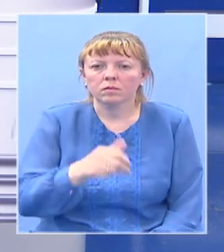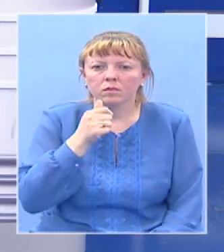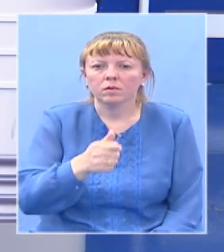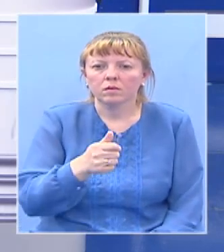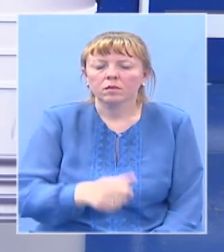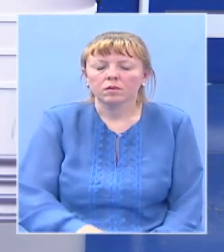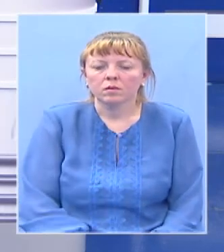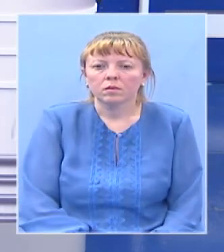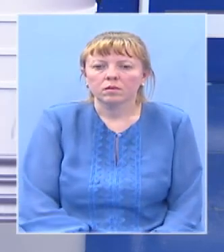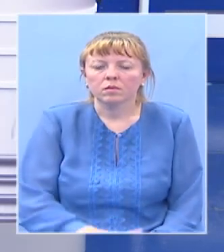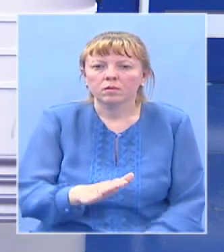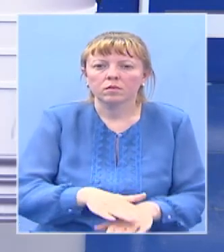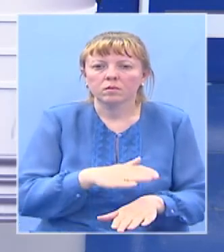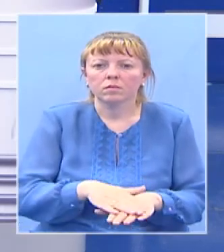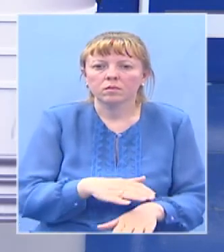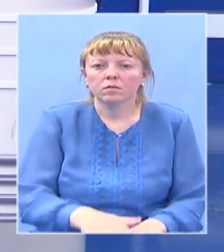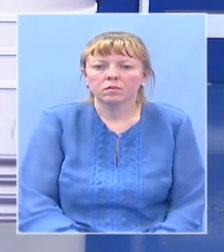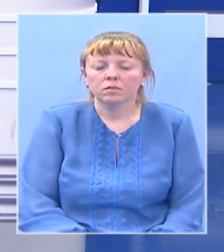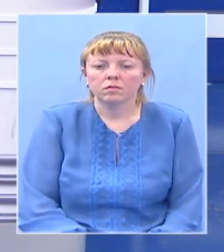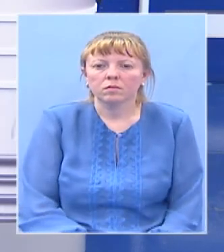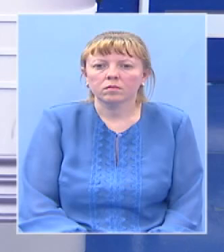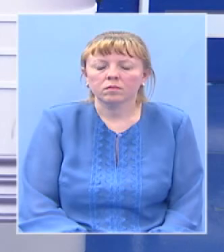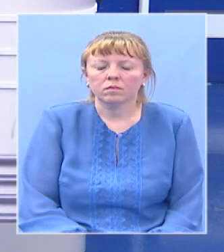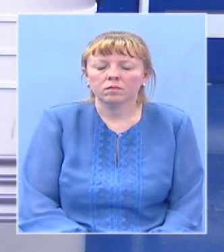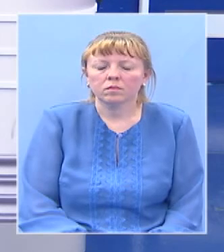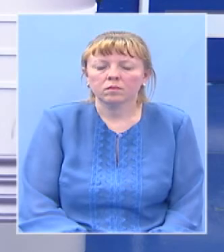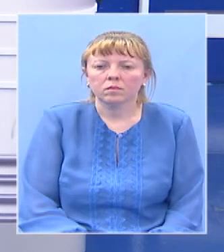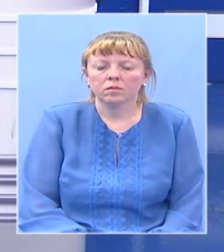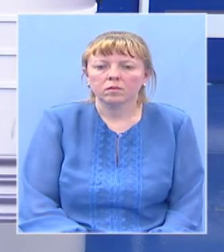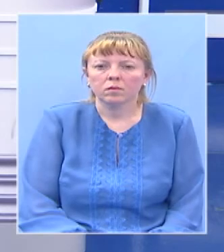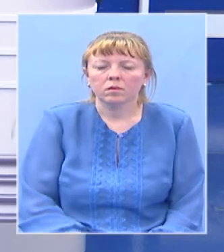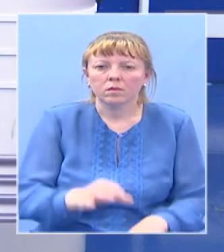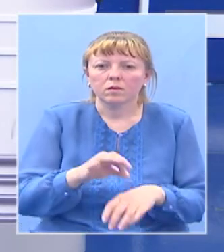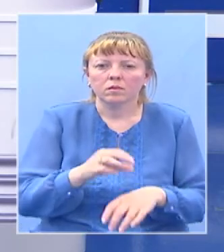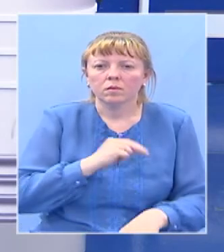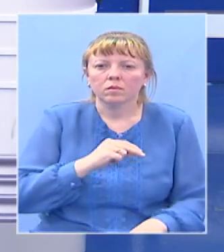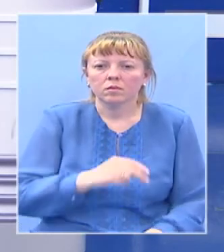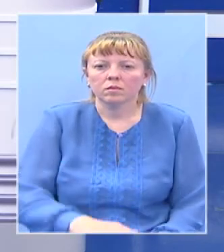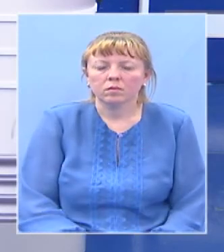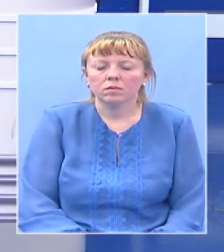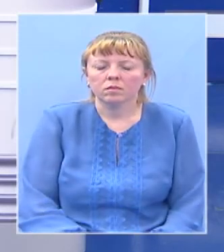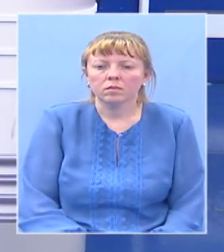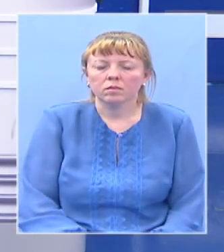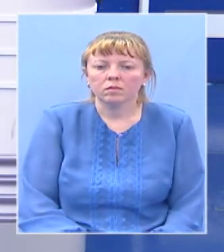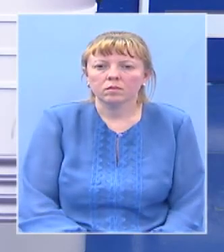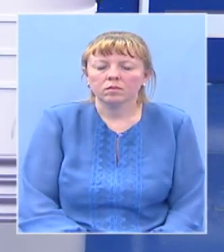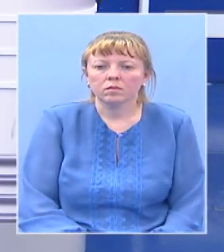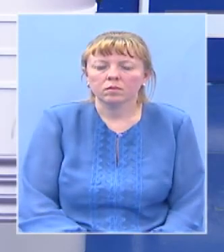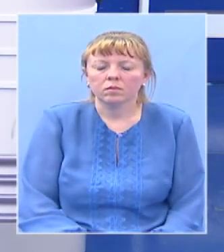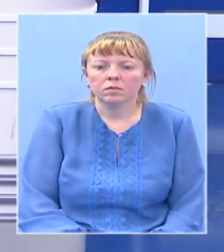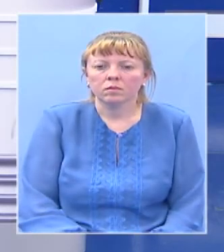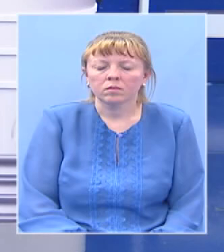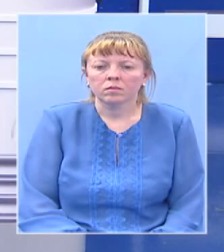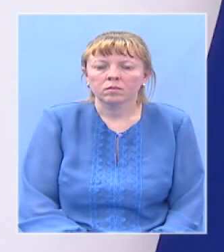показатель что добросовестность и как отношение к работе так скажем э также осуществляется